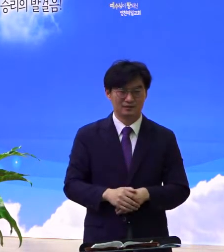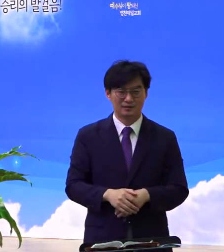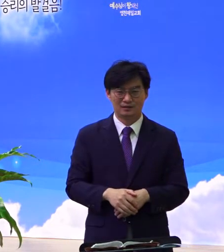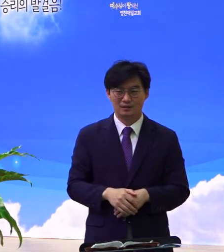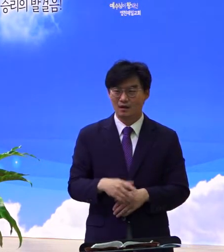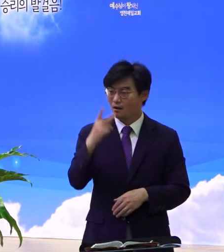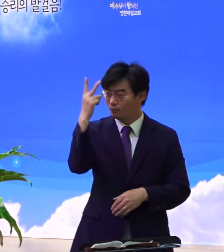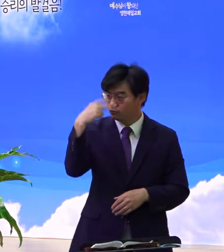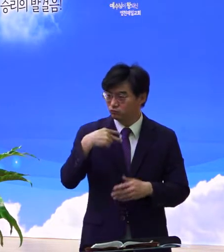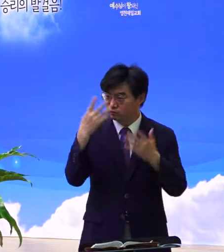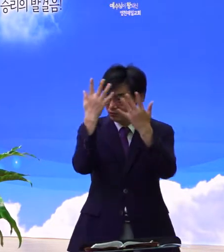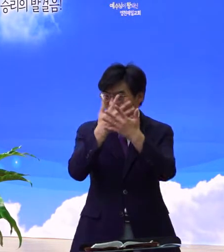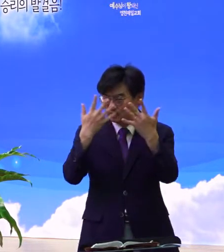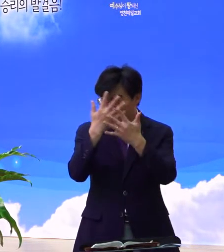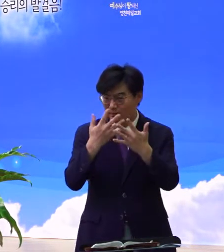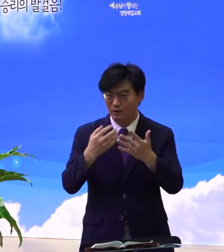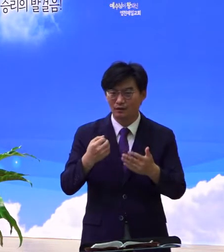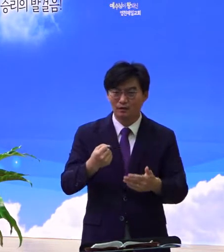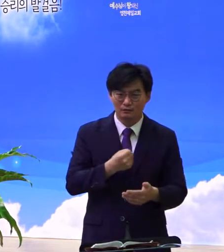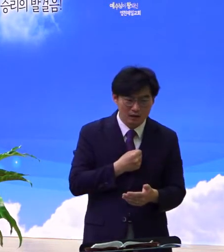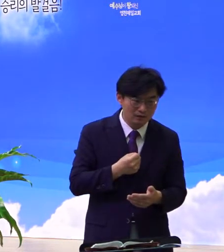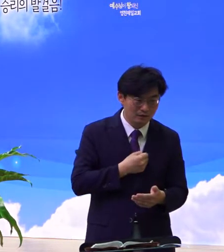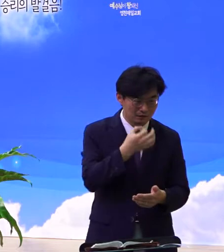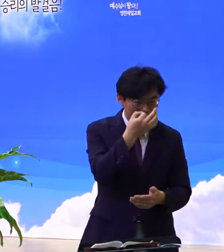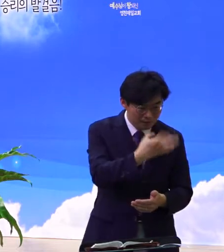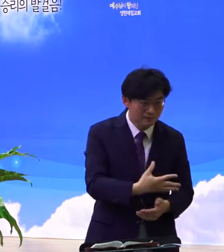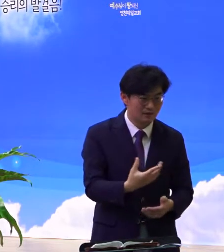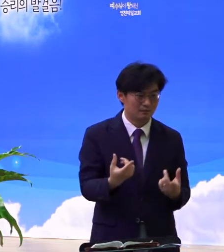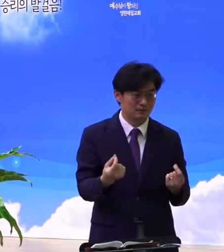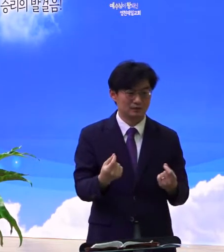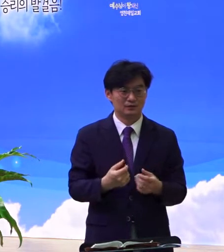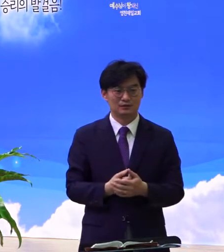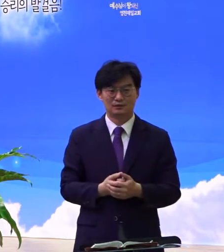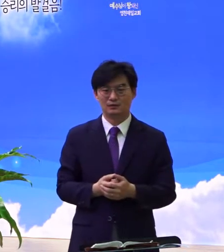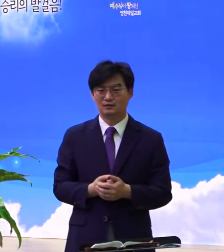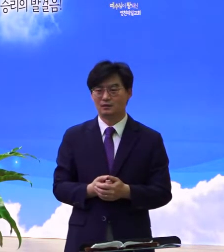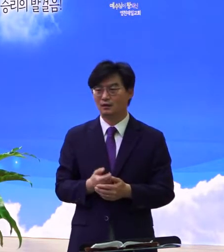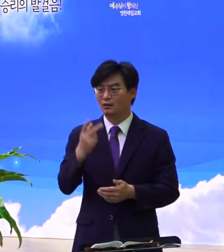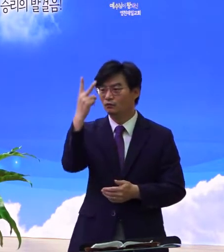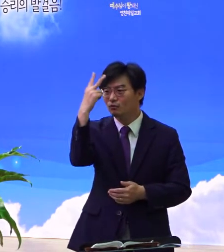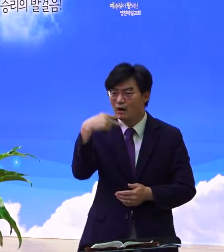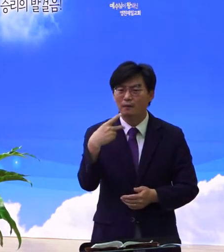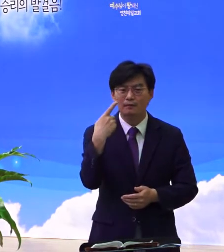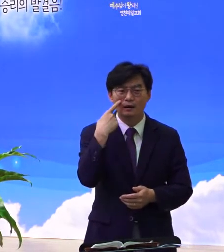분들도 계시겠지만 눈이 나쁘신 분들은 더 잘 아실 겁니다.